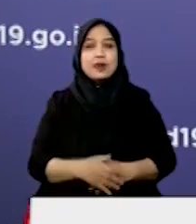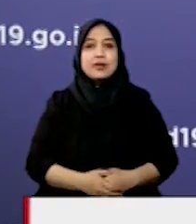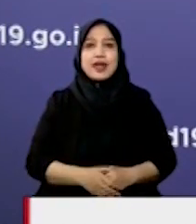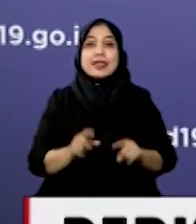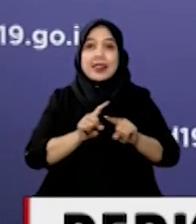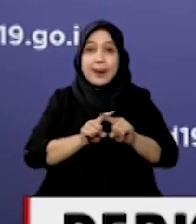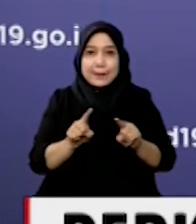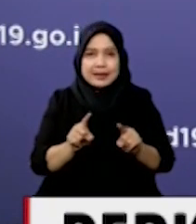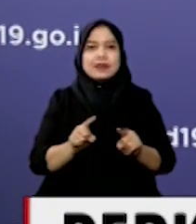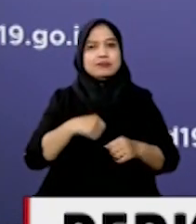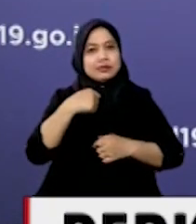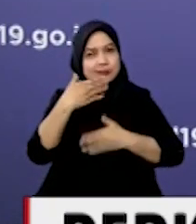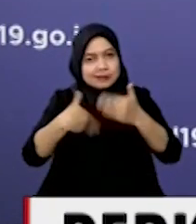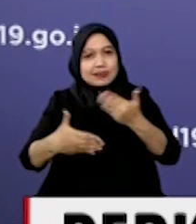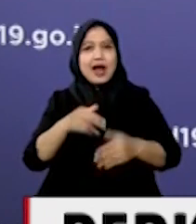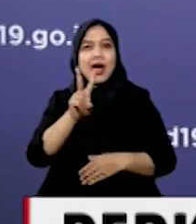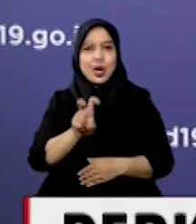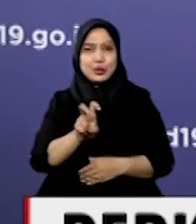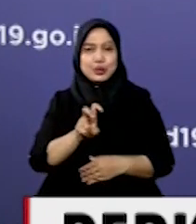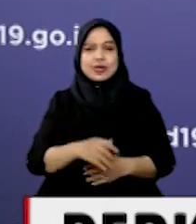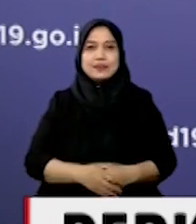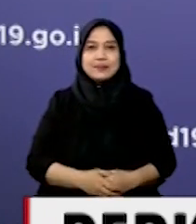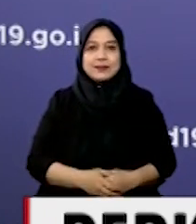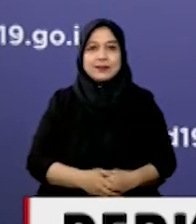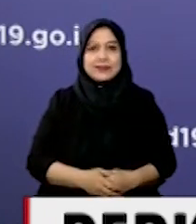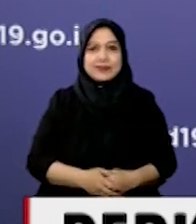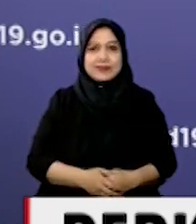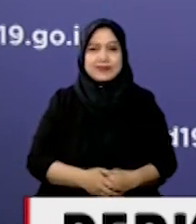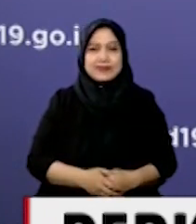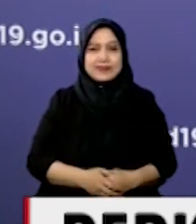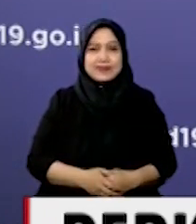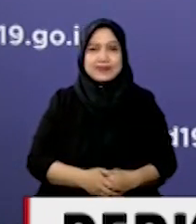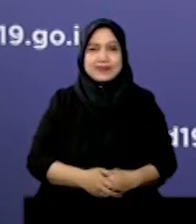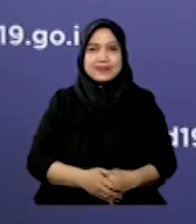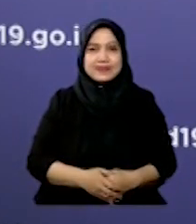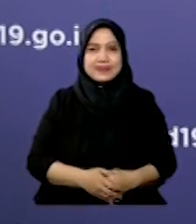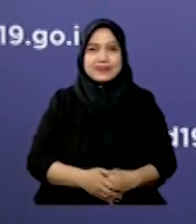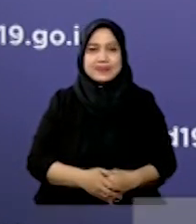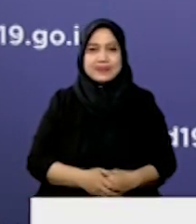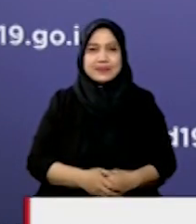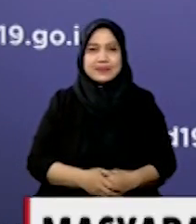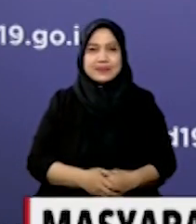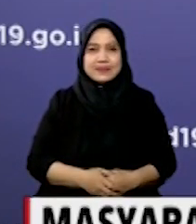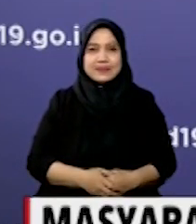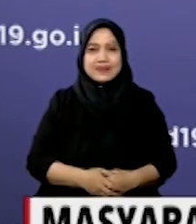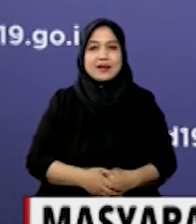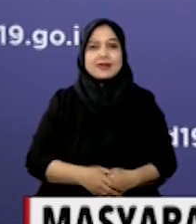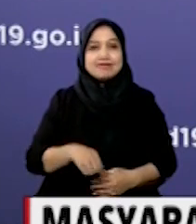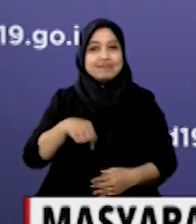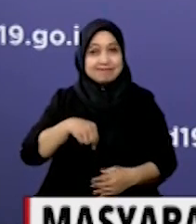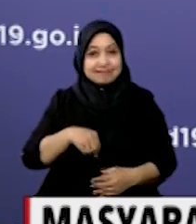yang harus dilaksanakan tidak mungkin tidak kita laksanakan Oleh karena itu